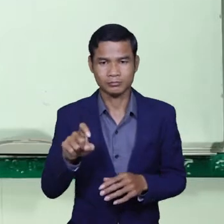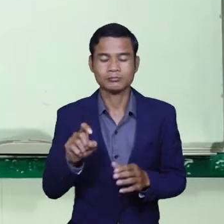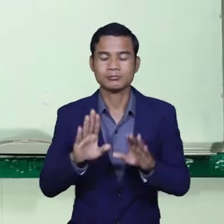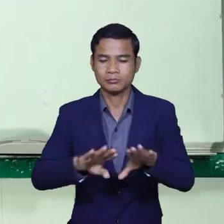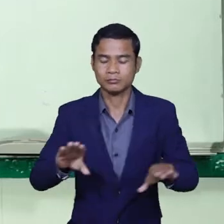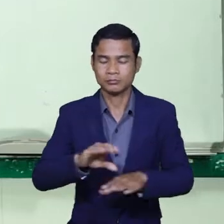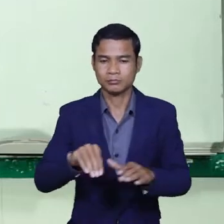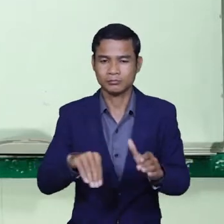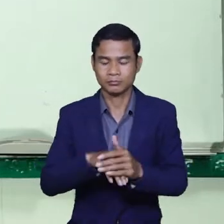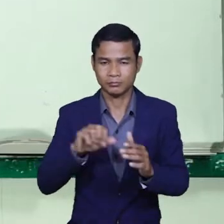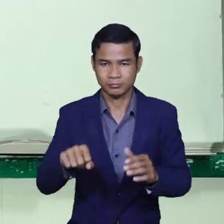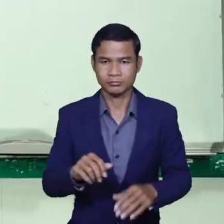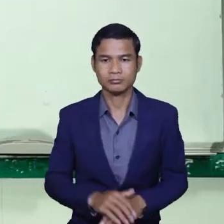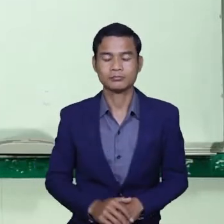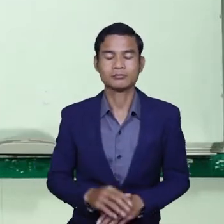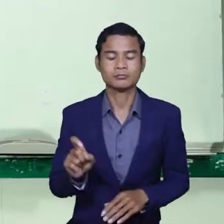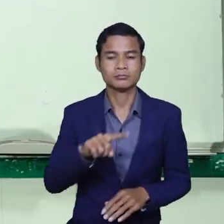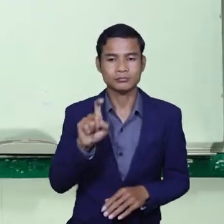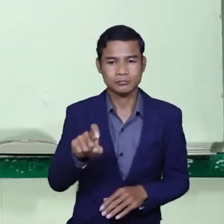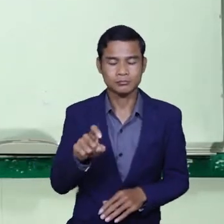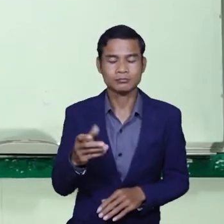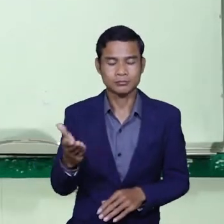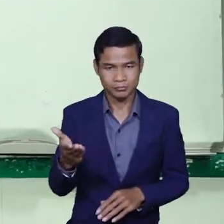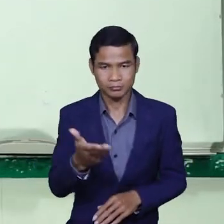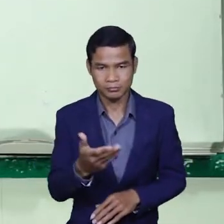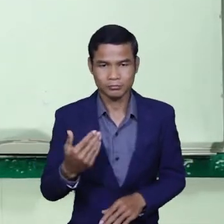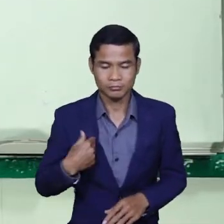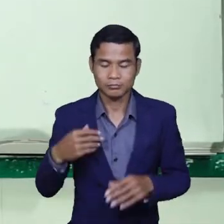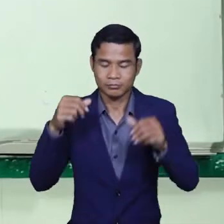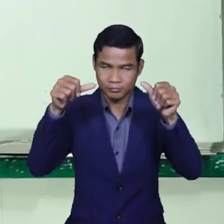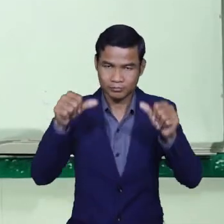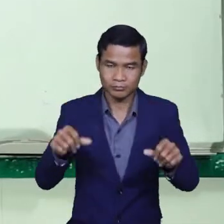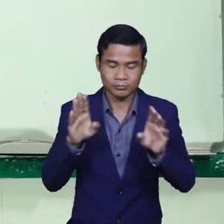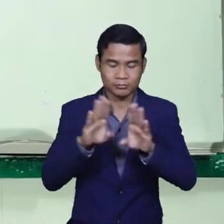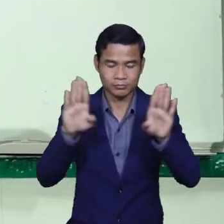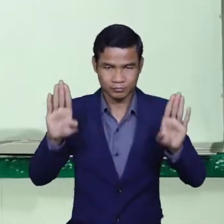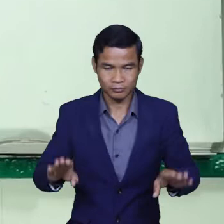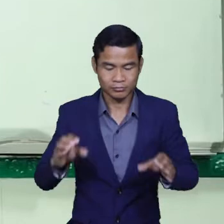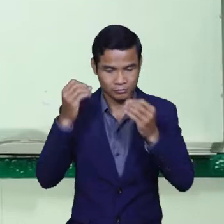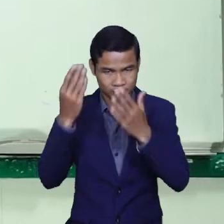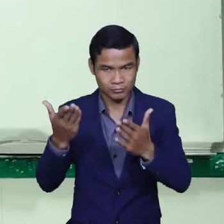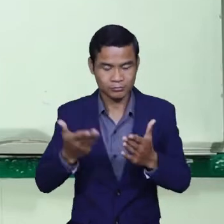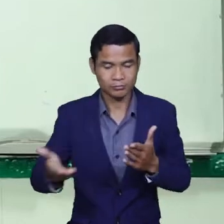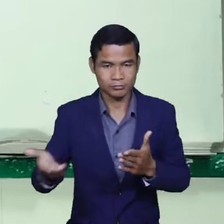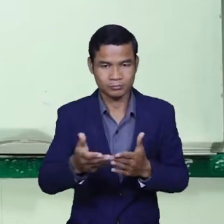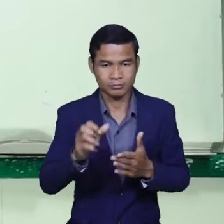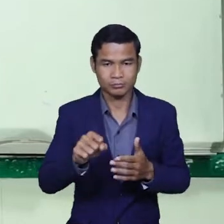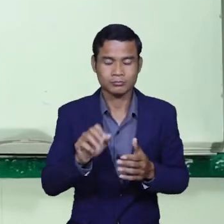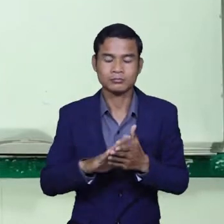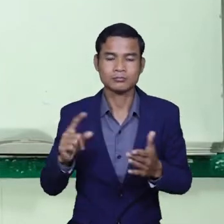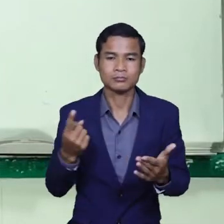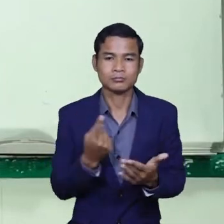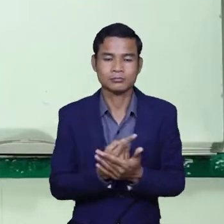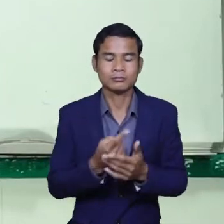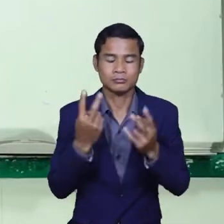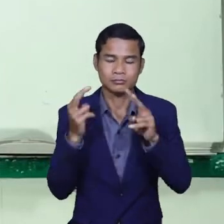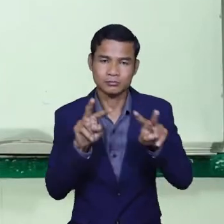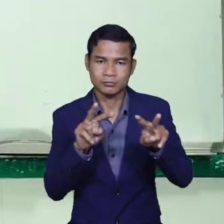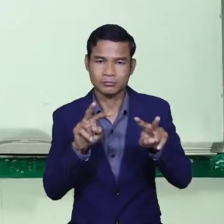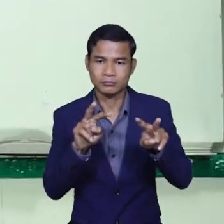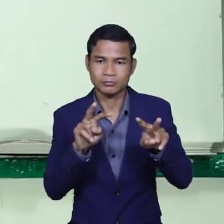ន់កូនកូនទាំងអស់គ្នាចាតែសំណួរនោះចាអ្នកគ្រូនឹងបិទនៅលើក្តារខៀនដើម្បីឲ្យកូនកូនទាំងអស់គ្នាចាចូលរួមចាសង្កេតណា